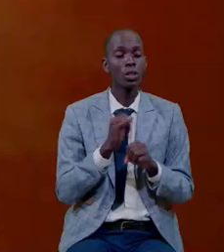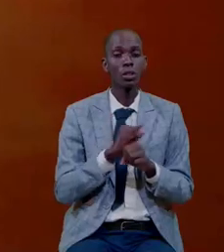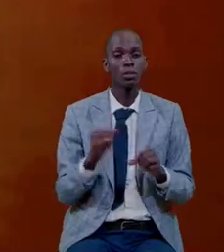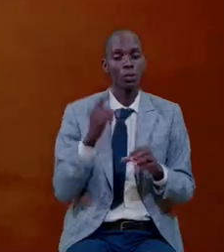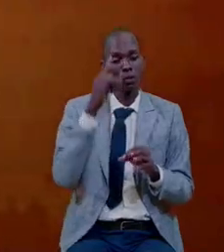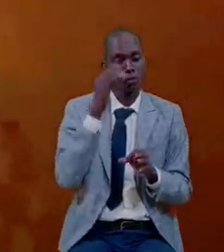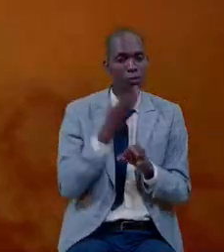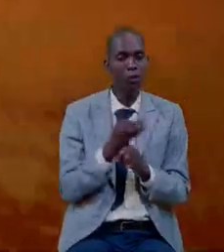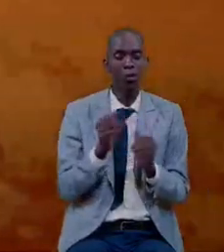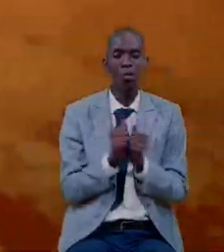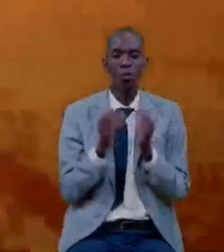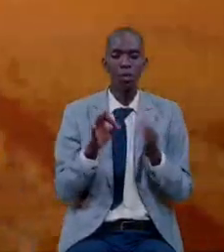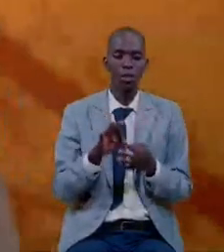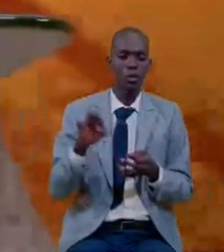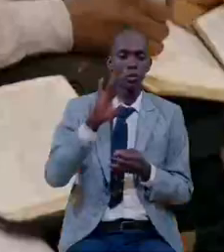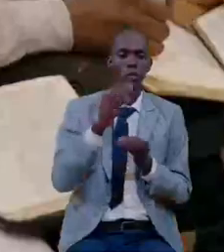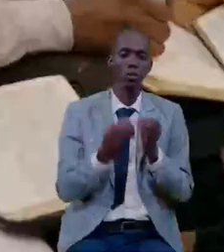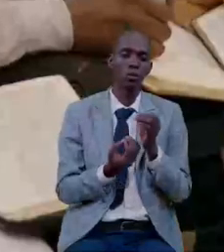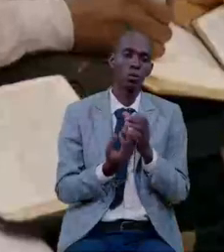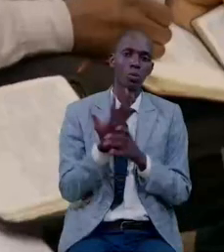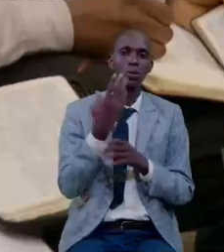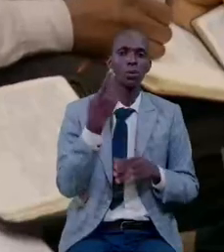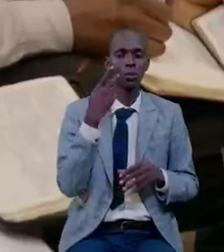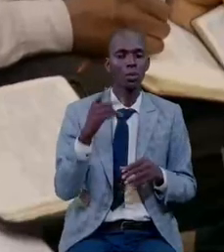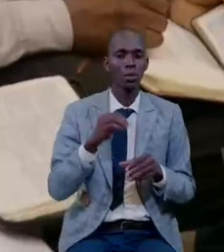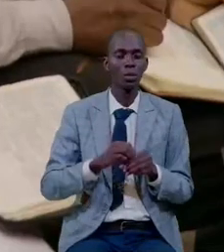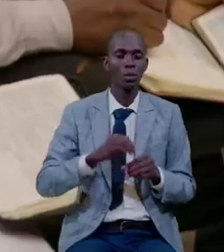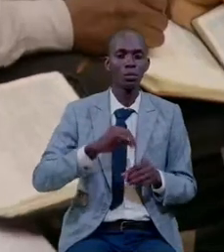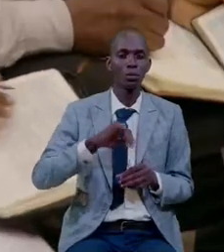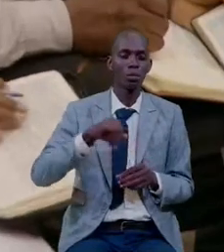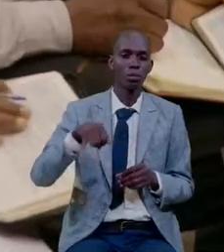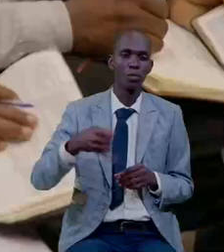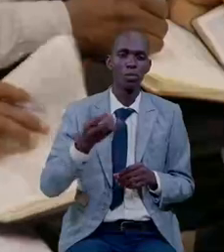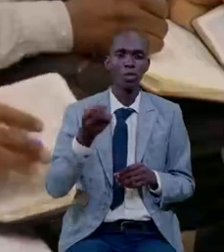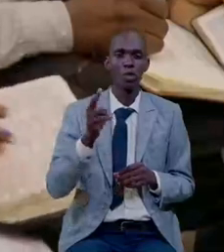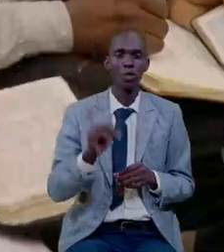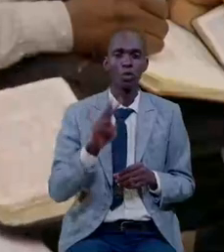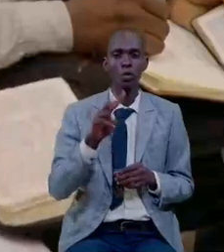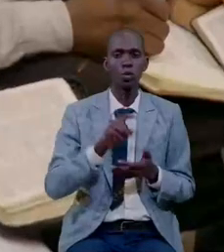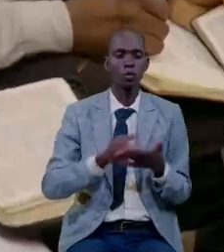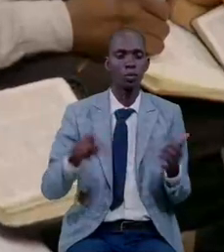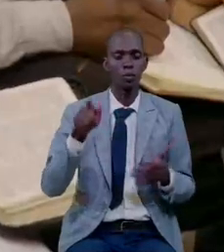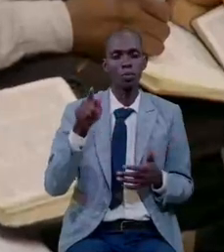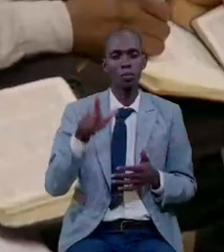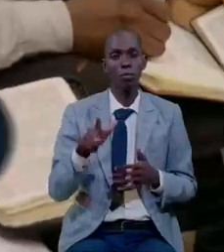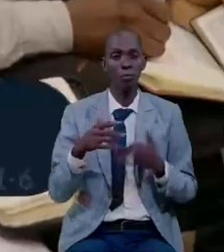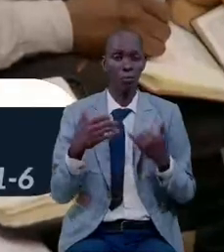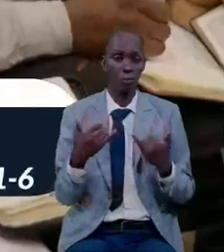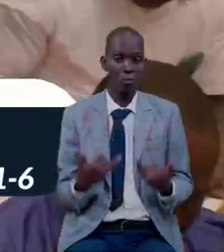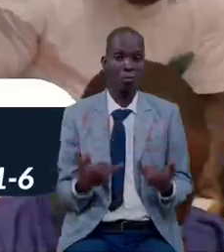fruits scripturaires. Nous allons à Jean chapitre 2 verset 23.